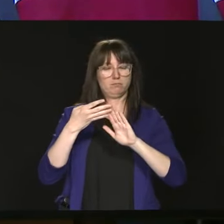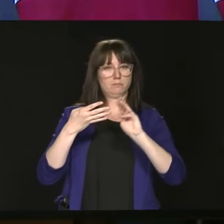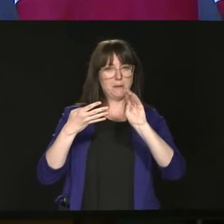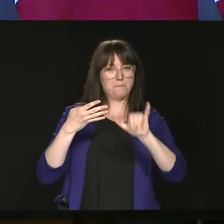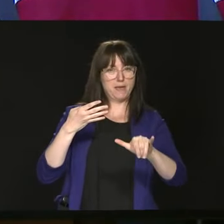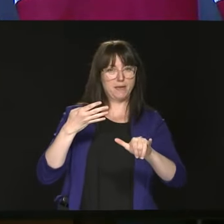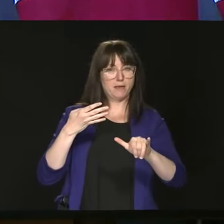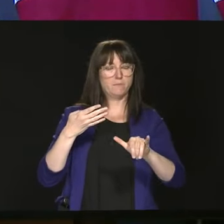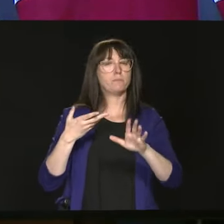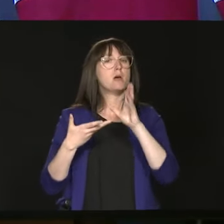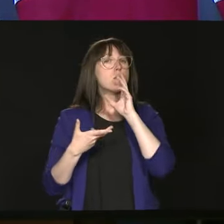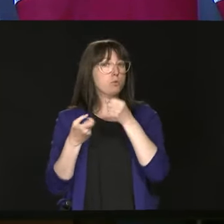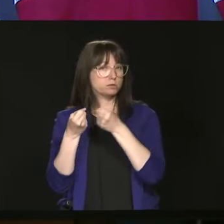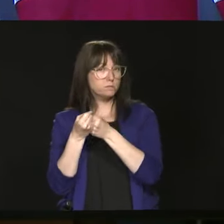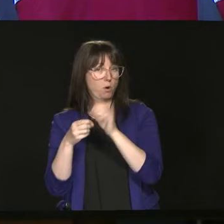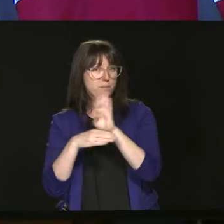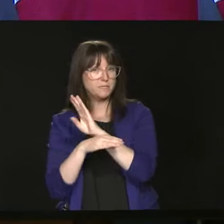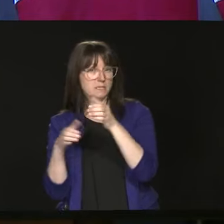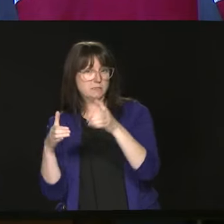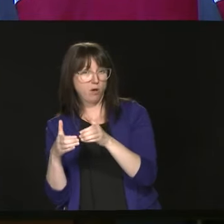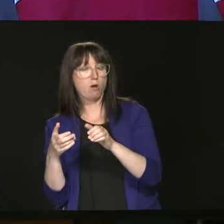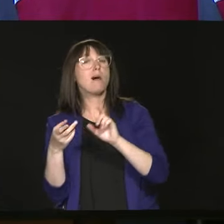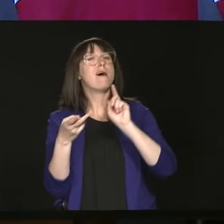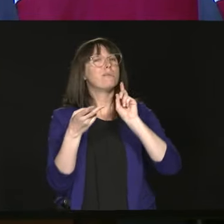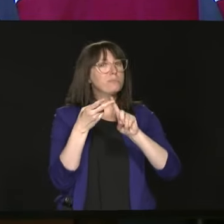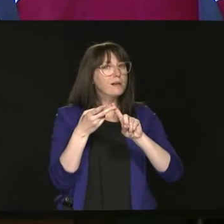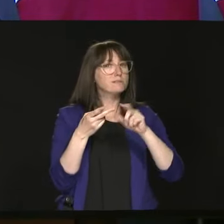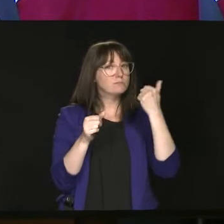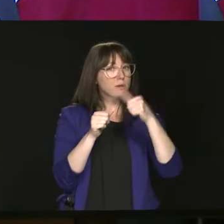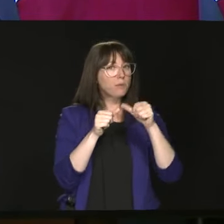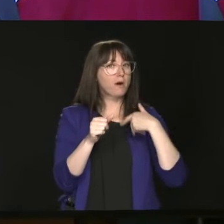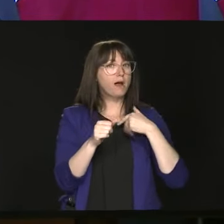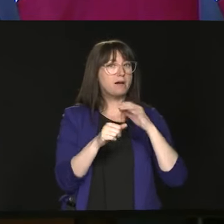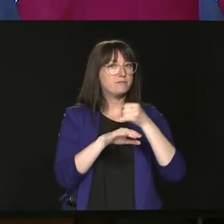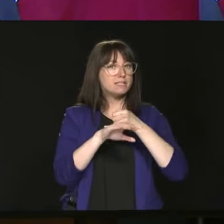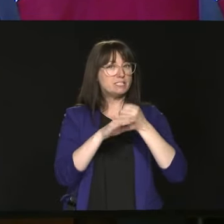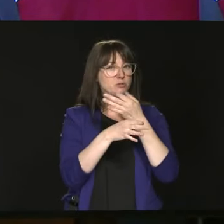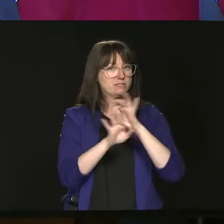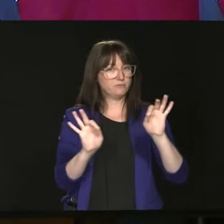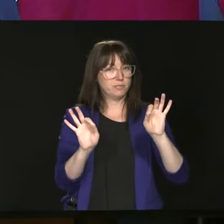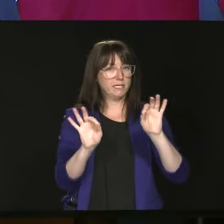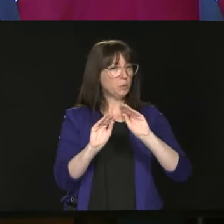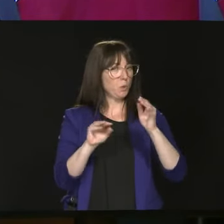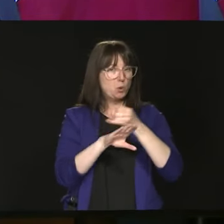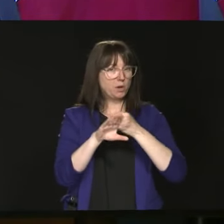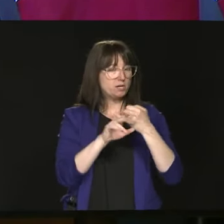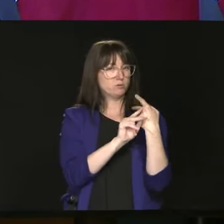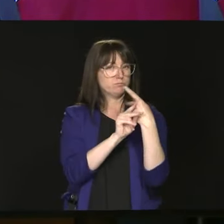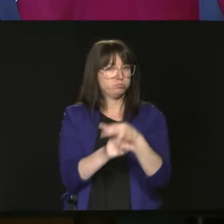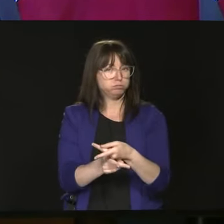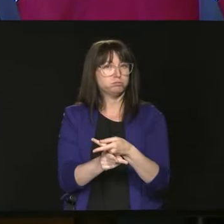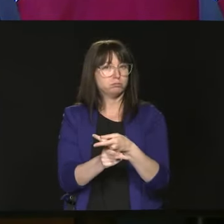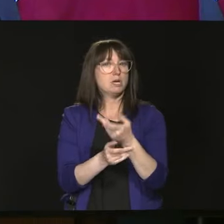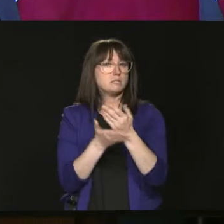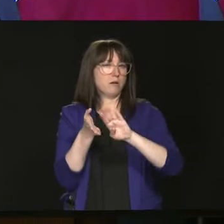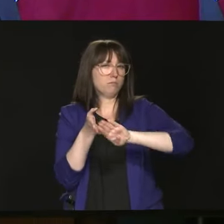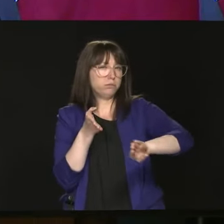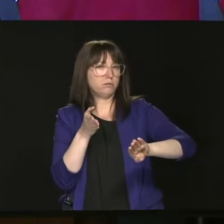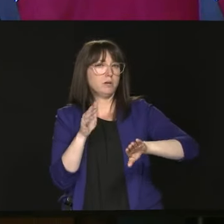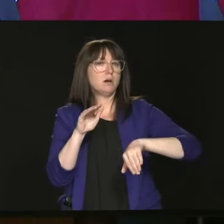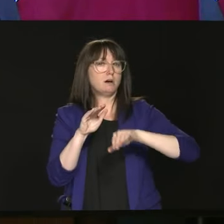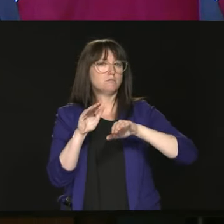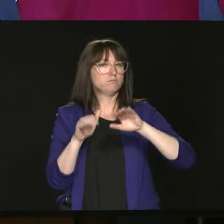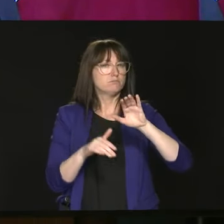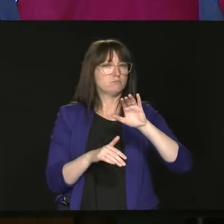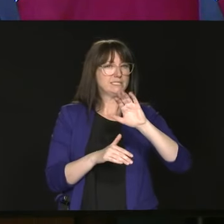the interest-free Canada Emergency Business Account loans with forgivable portions of up to 25%. It's